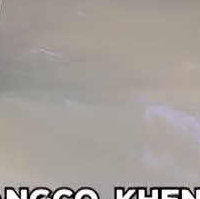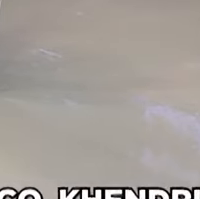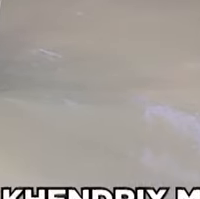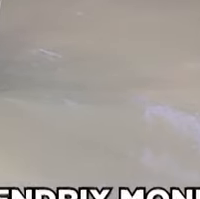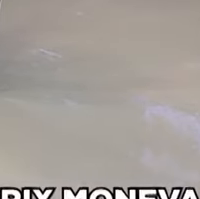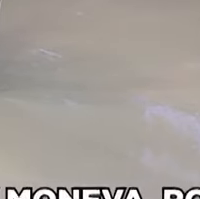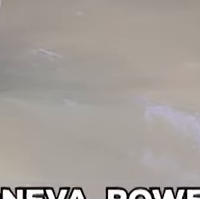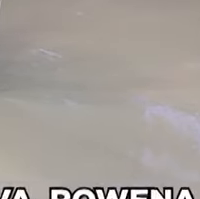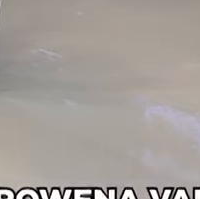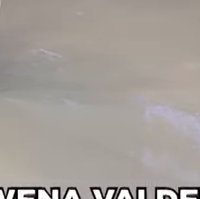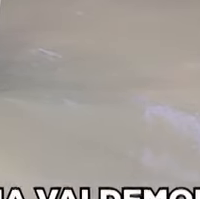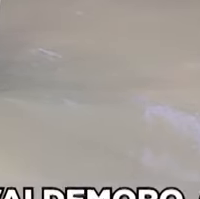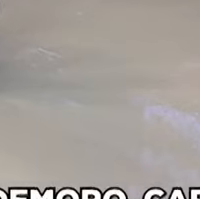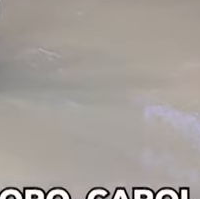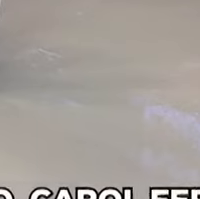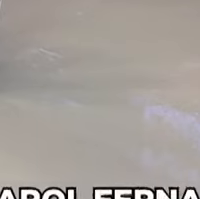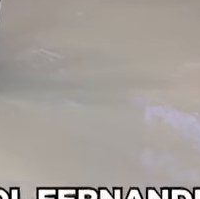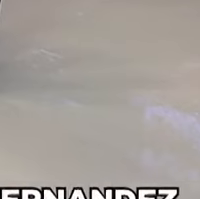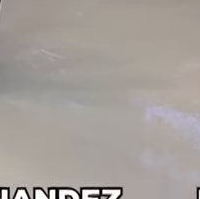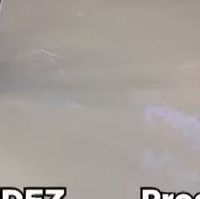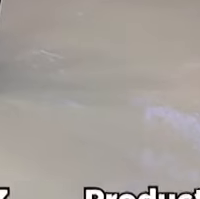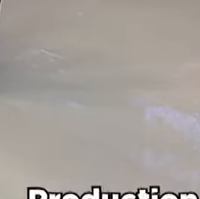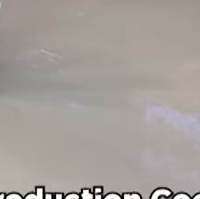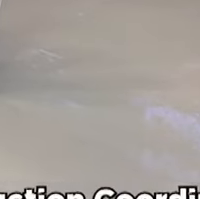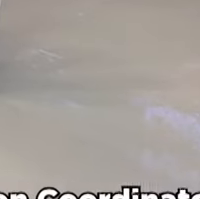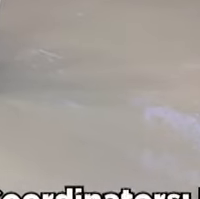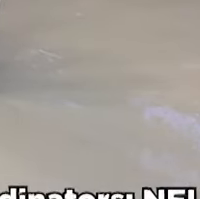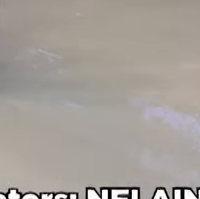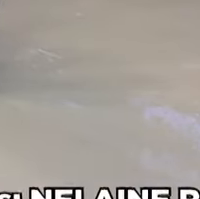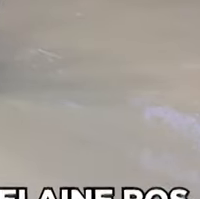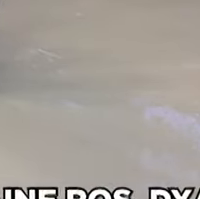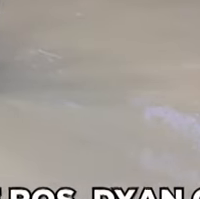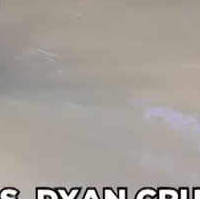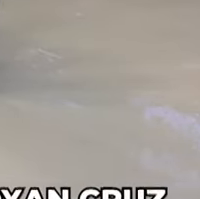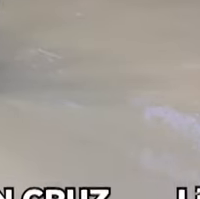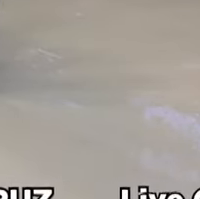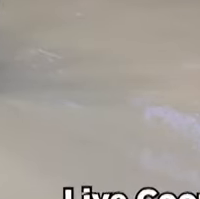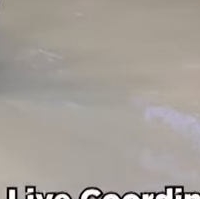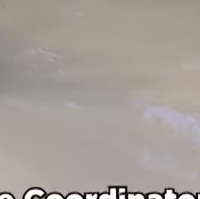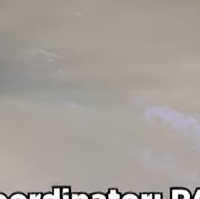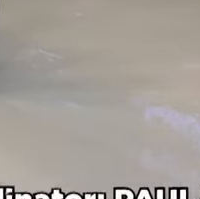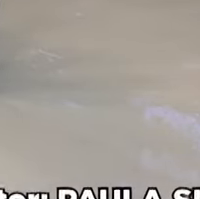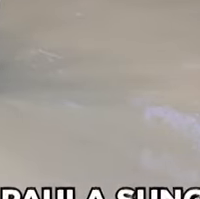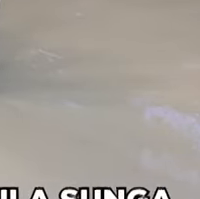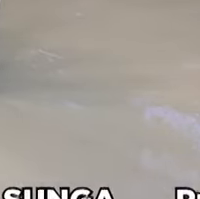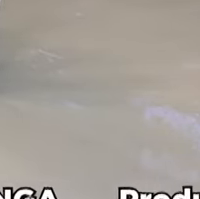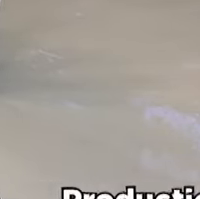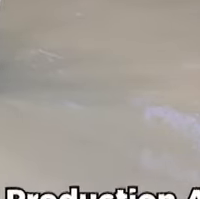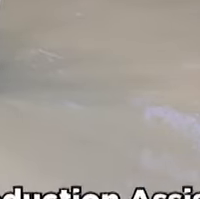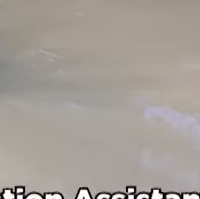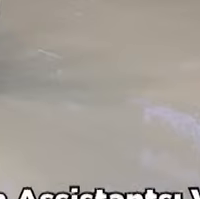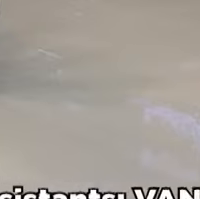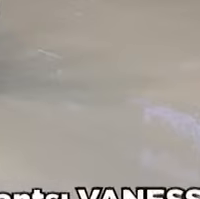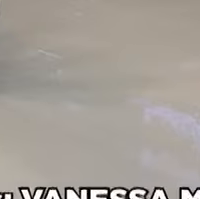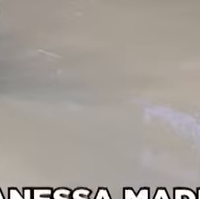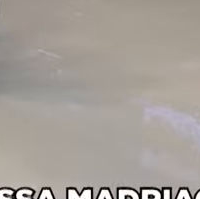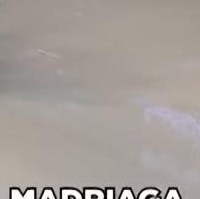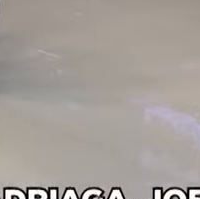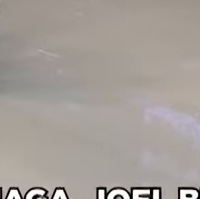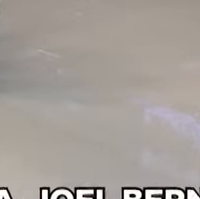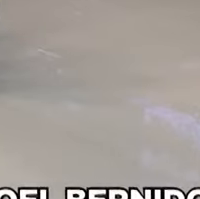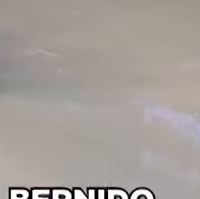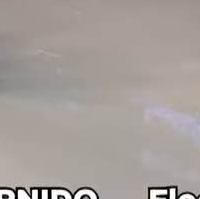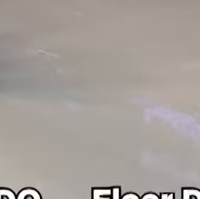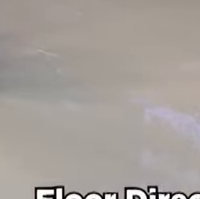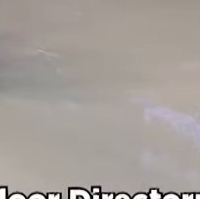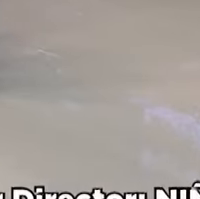year? Ah, meron pa. Ano ba? Grabe naman to. Hindi, kumasyad na nabawala. Gilas, huwag niyo pakikinggan to. Hindi, baka